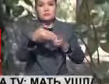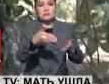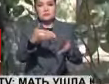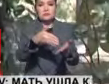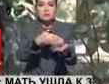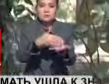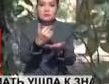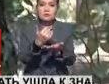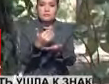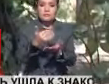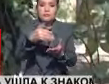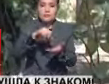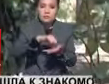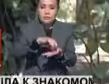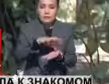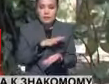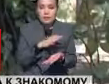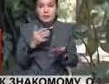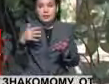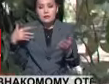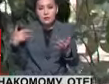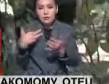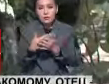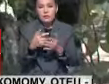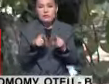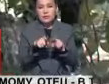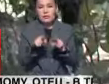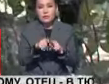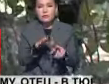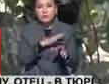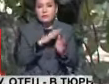мы провели такие акции.